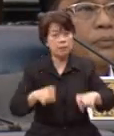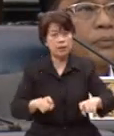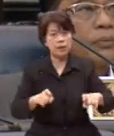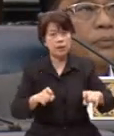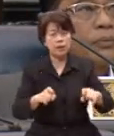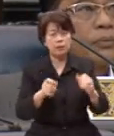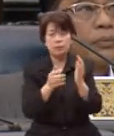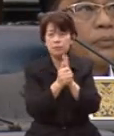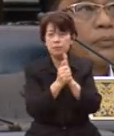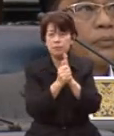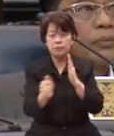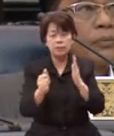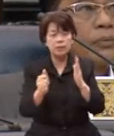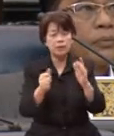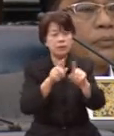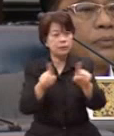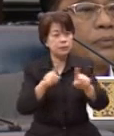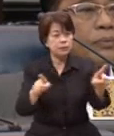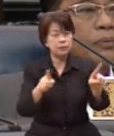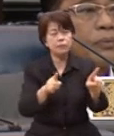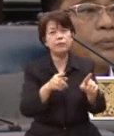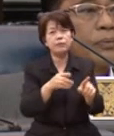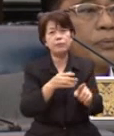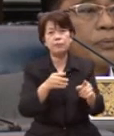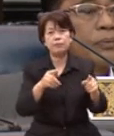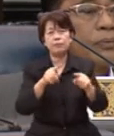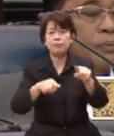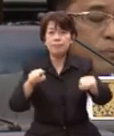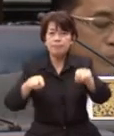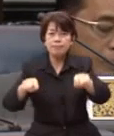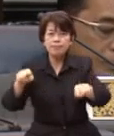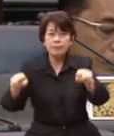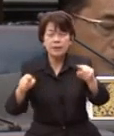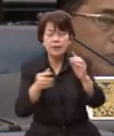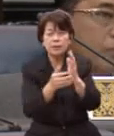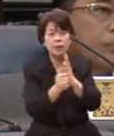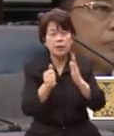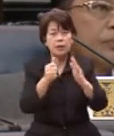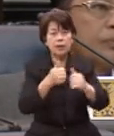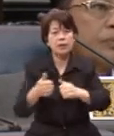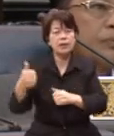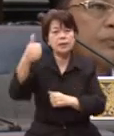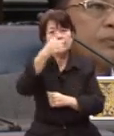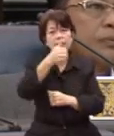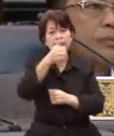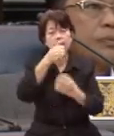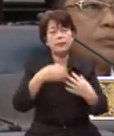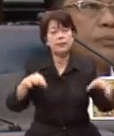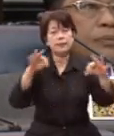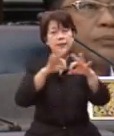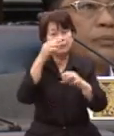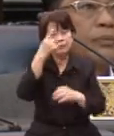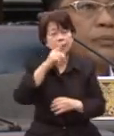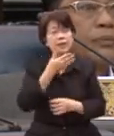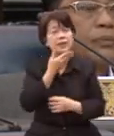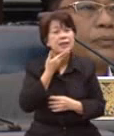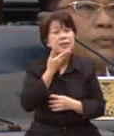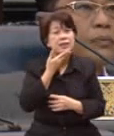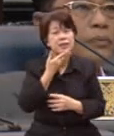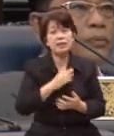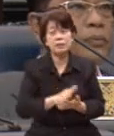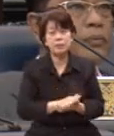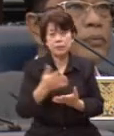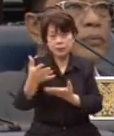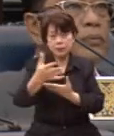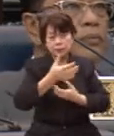kemaheran dalam bidang-bidang yang memerlukan kemahiran tinggi dan ini penting kepada muncul